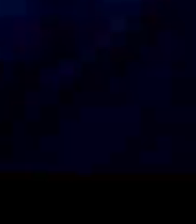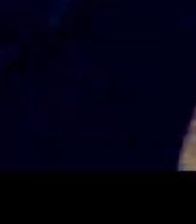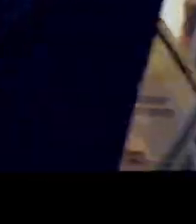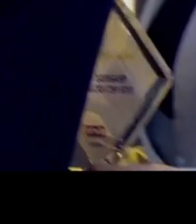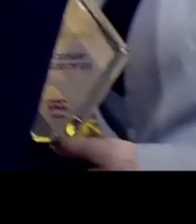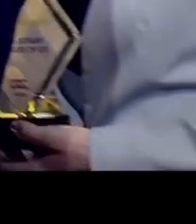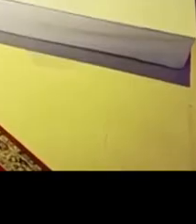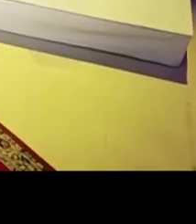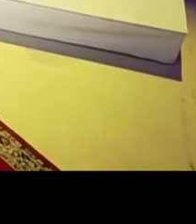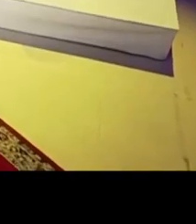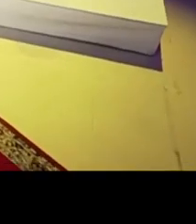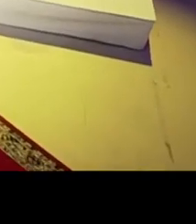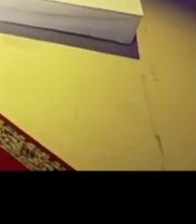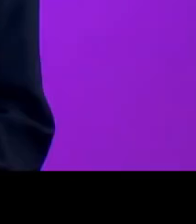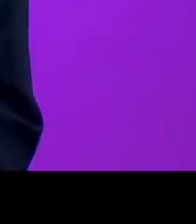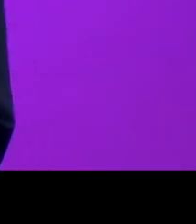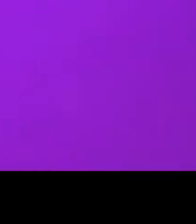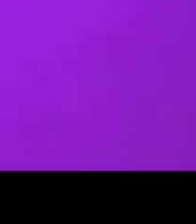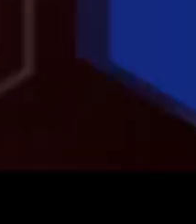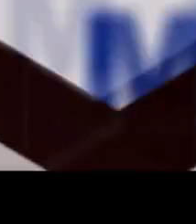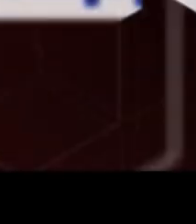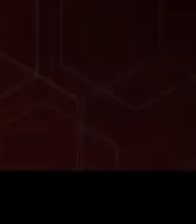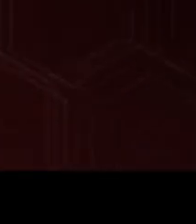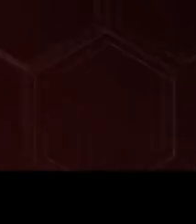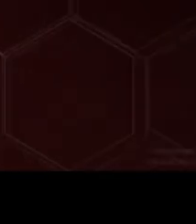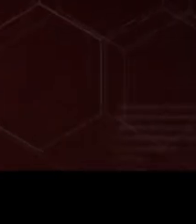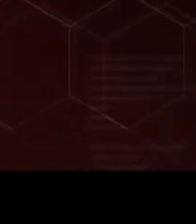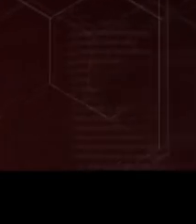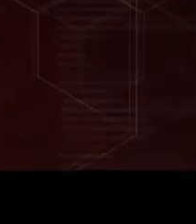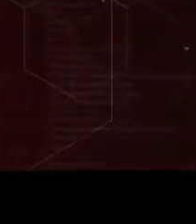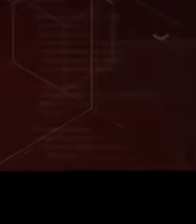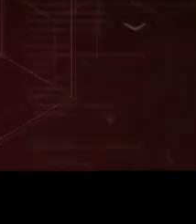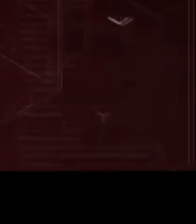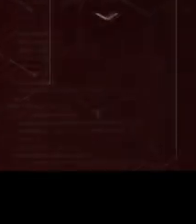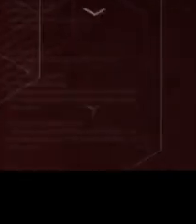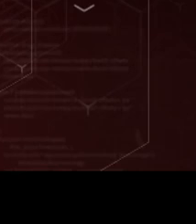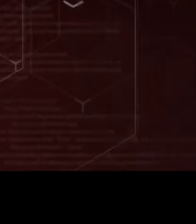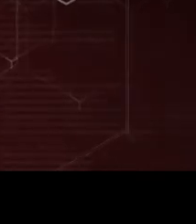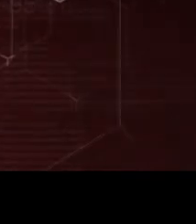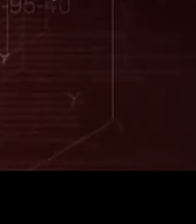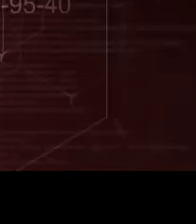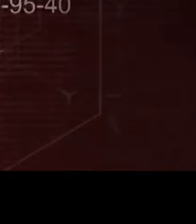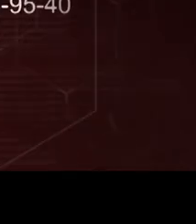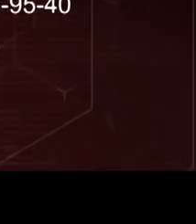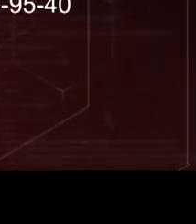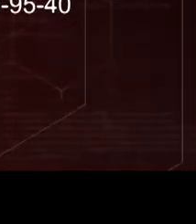шалгаруулах хүсэлтэй иргэн аж ахуйн нэгжийн тухай мэдээллийг Facebook Монголын мэдээ сувгийн цахим хуудасаар дамжуулан ирүүлэх боломжтой.